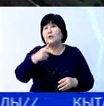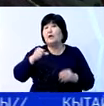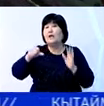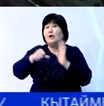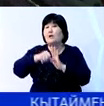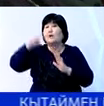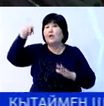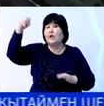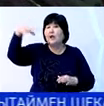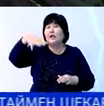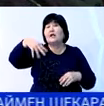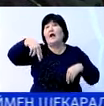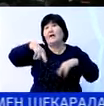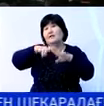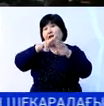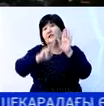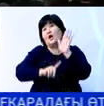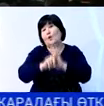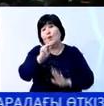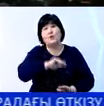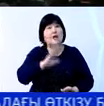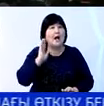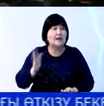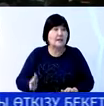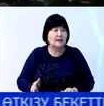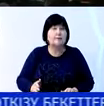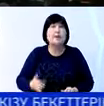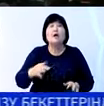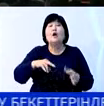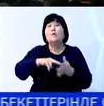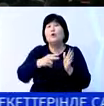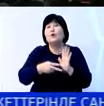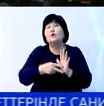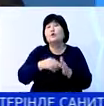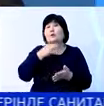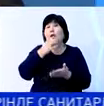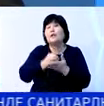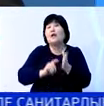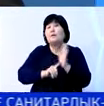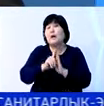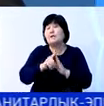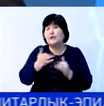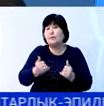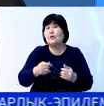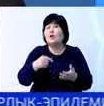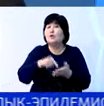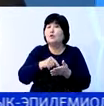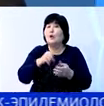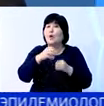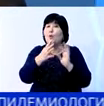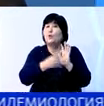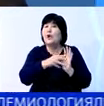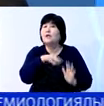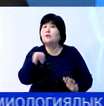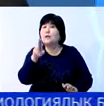қуатын өндіретін станция іске қосылады. Жобаның бастамасы Инновациялар жауапкершілігі шектеулі серіктестігі жобаның құны 19 миллиард теңгені